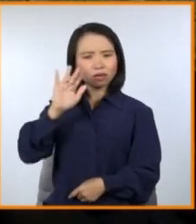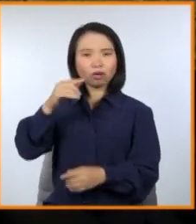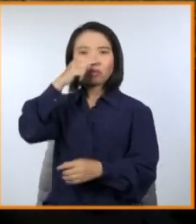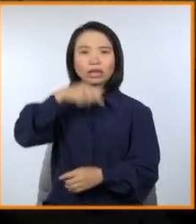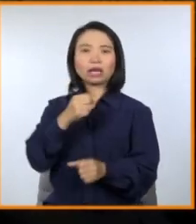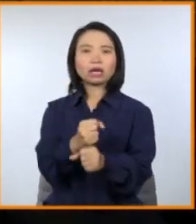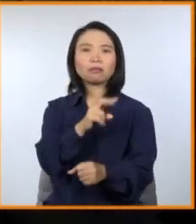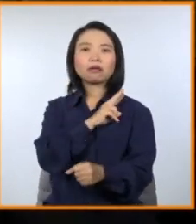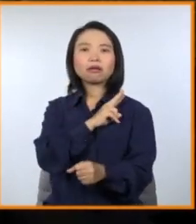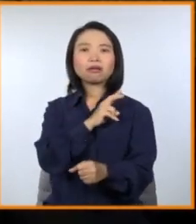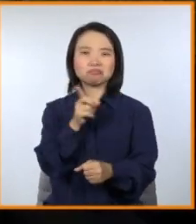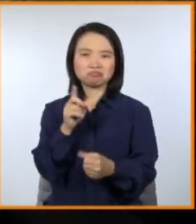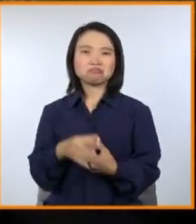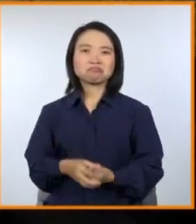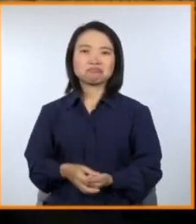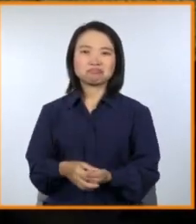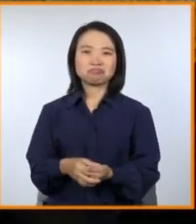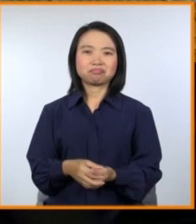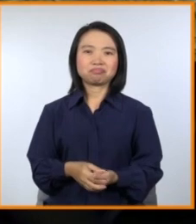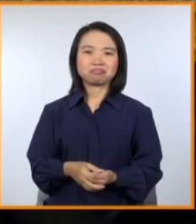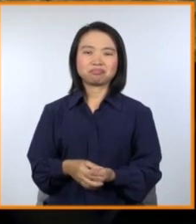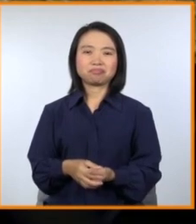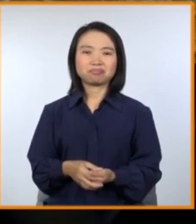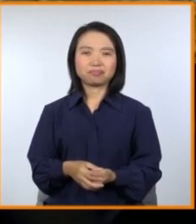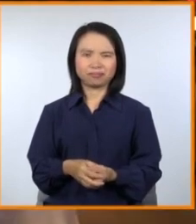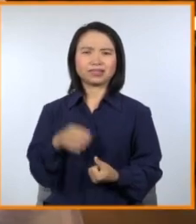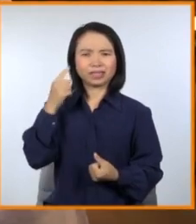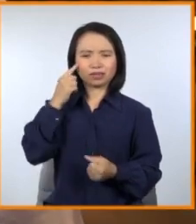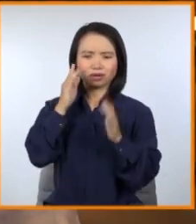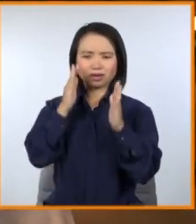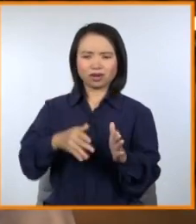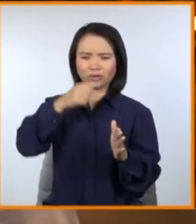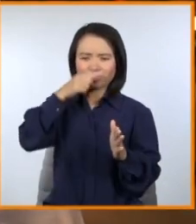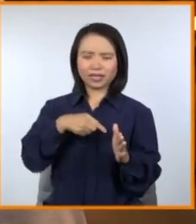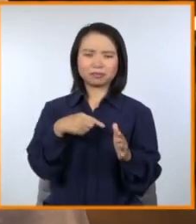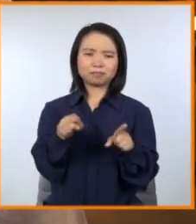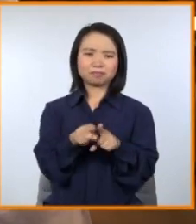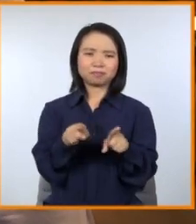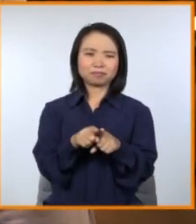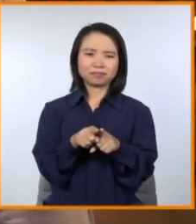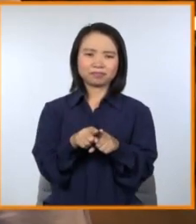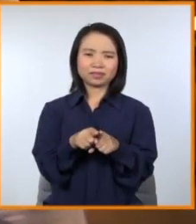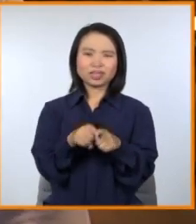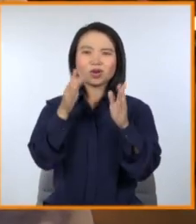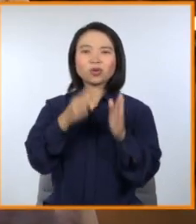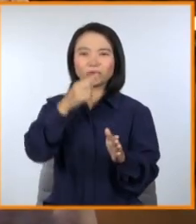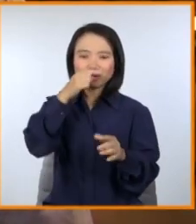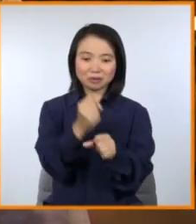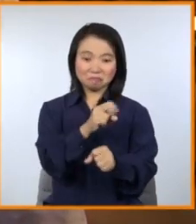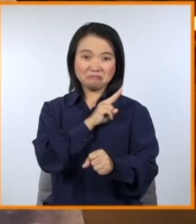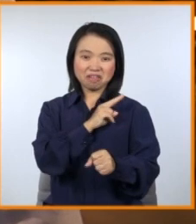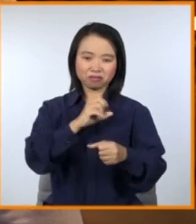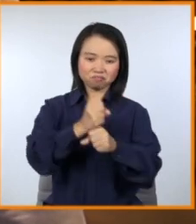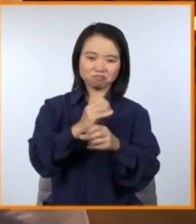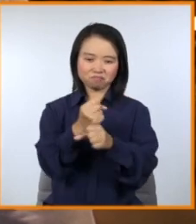ไทยเราเองค่ะ เราคิดว่าเมืองไทยเราขาด man-made attraction นะครับแล้วสิ่งที่คนเราประดิษฐ์ขึ้นมาสร้างขึ้นม